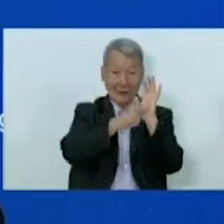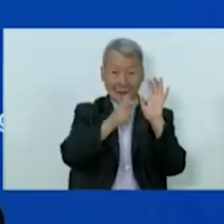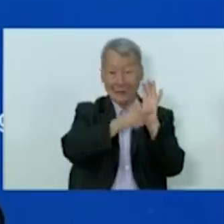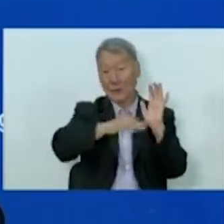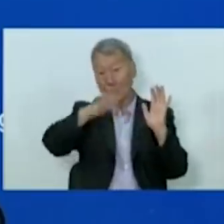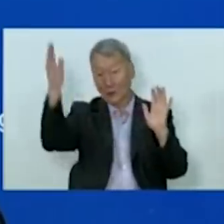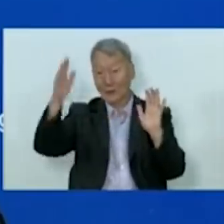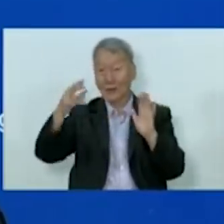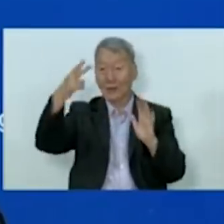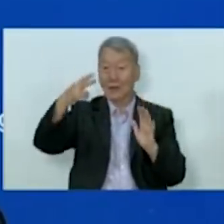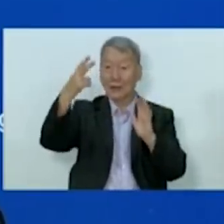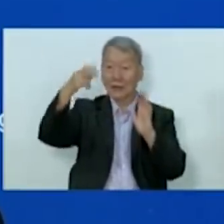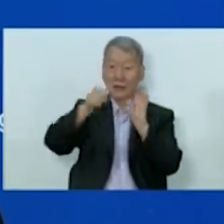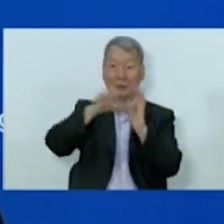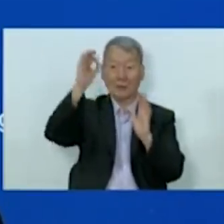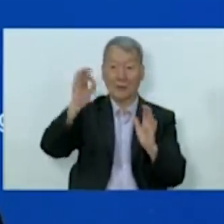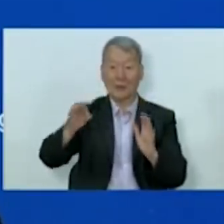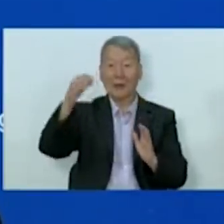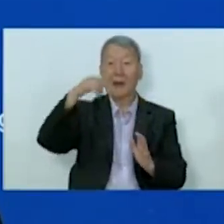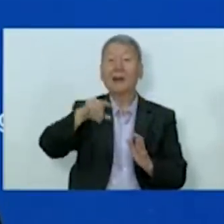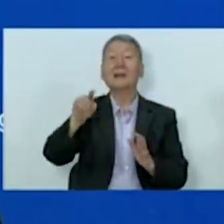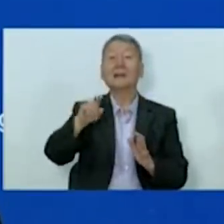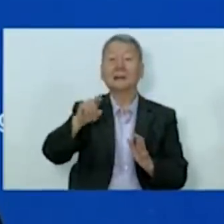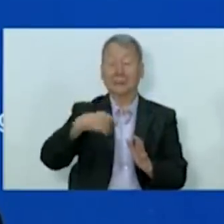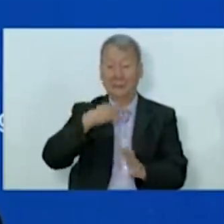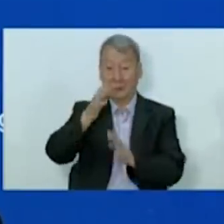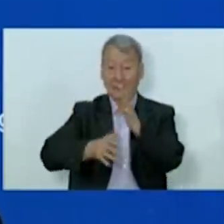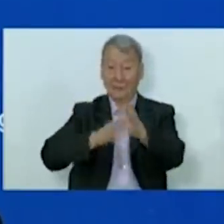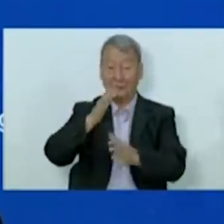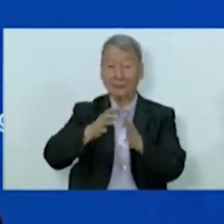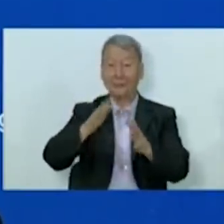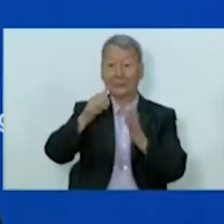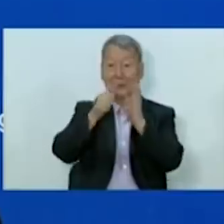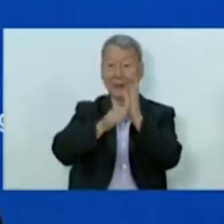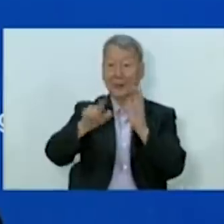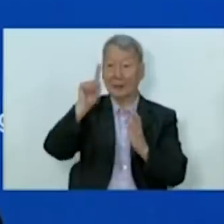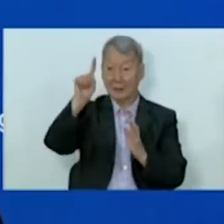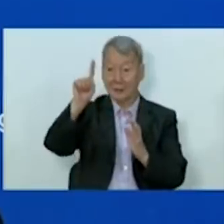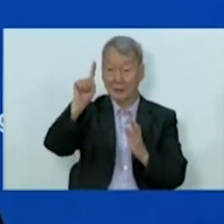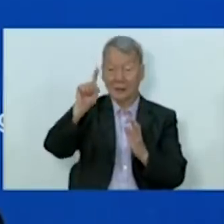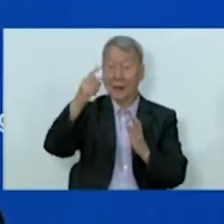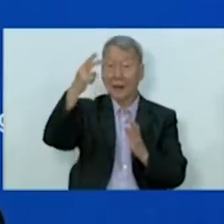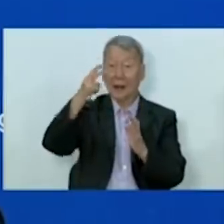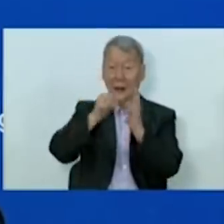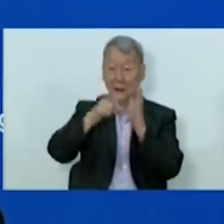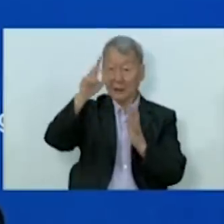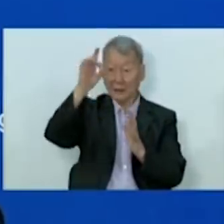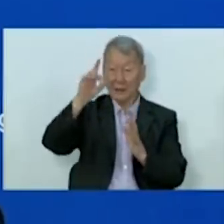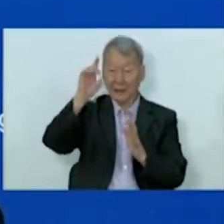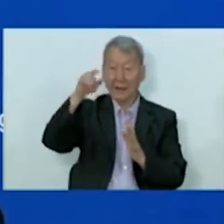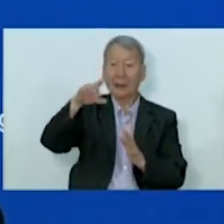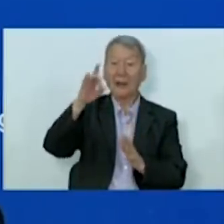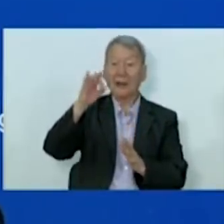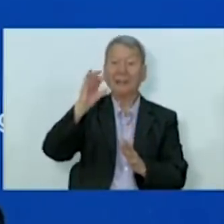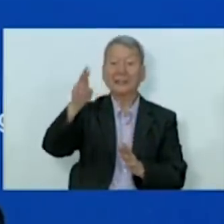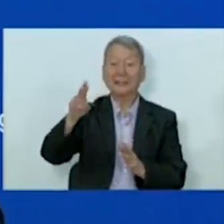70'dan жогорулар 26%. Бул негизинен мен айтып атканым 61% бул риск